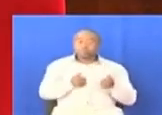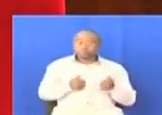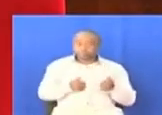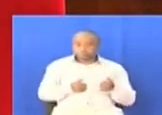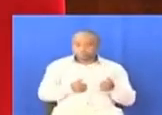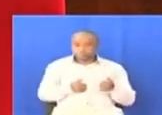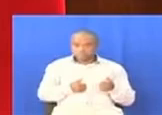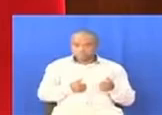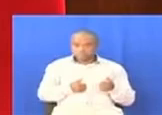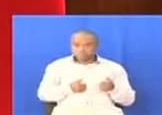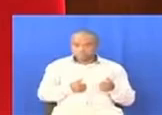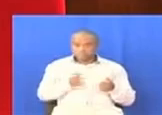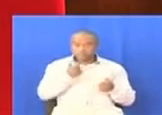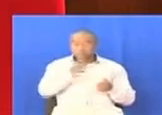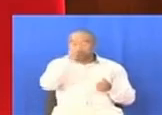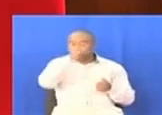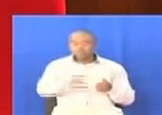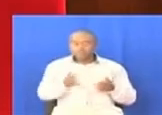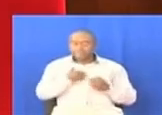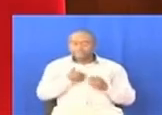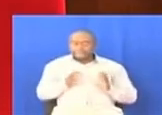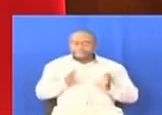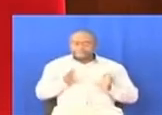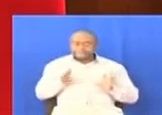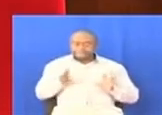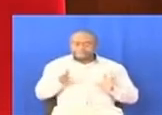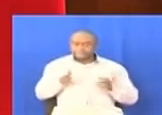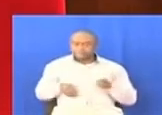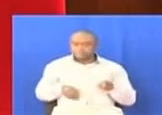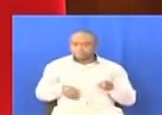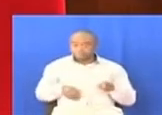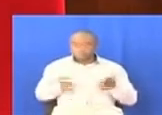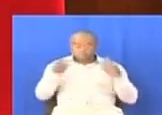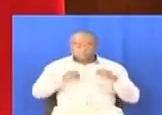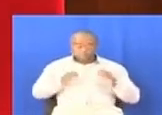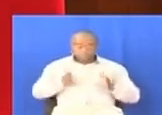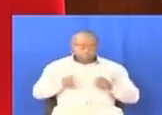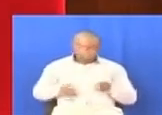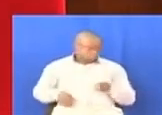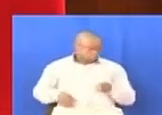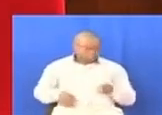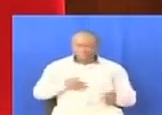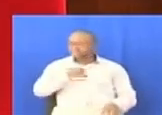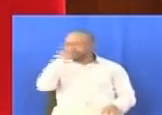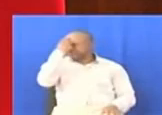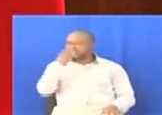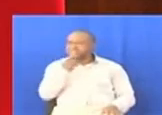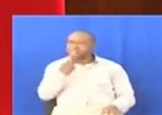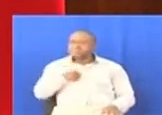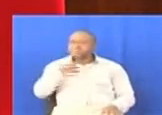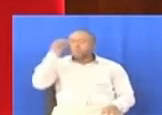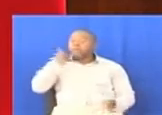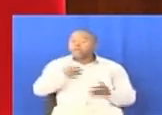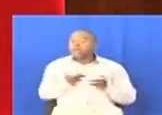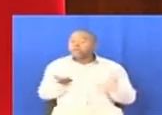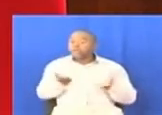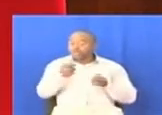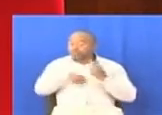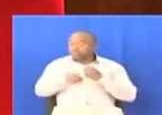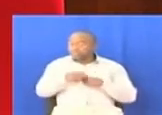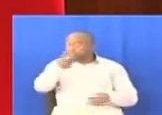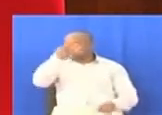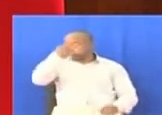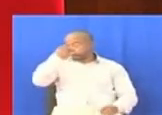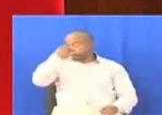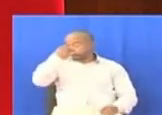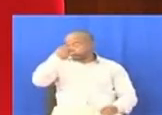hazijachukuliwa, mtu unajikuta unatetema, yani mwili wote unatetemeka hivi, unajiuliza hivi naumwa au sina. Lakini ukenda kupimwa pale